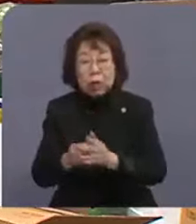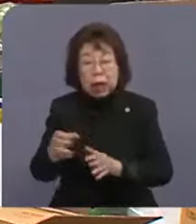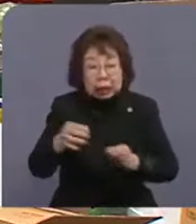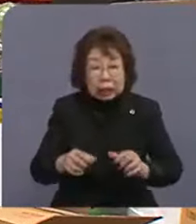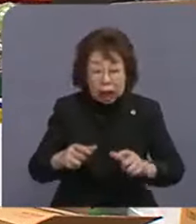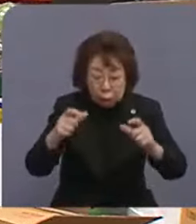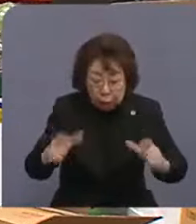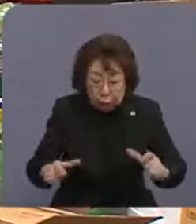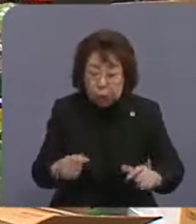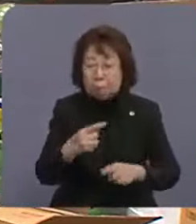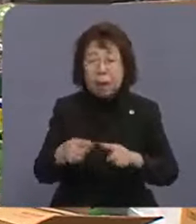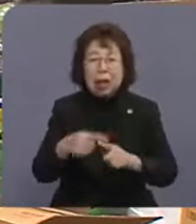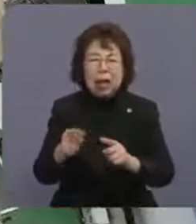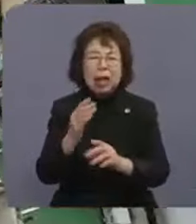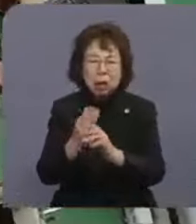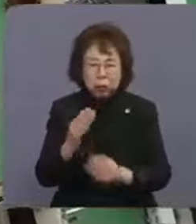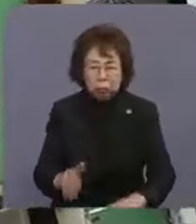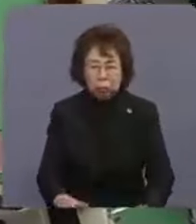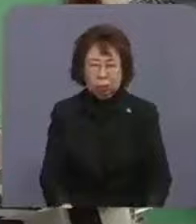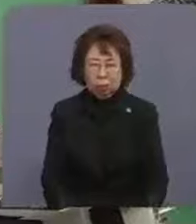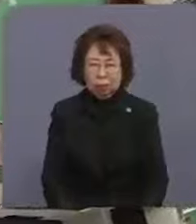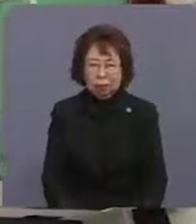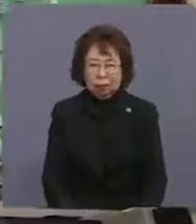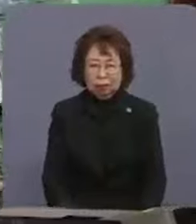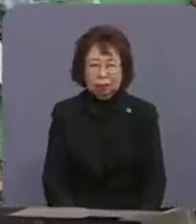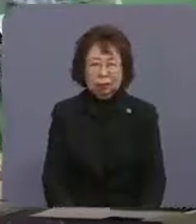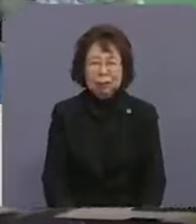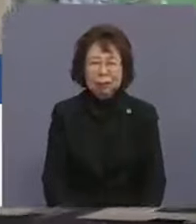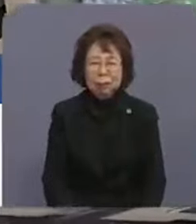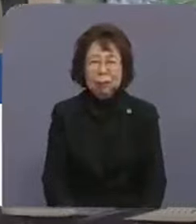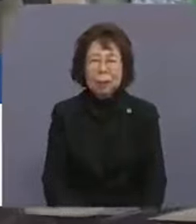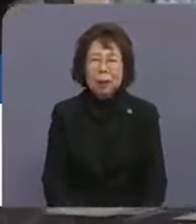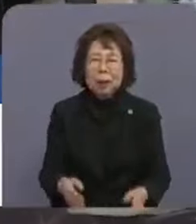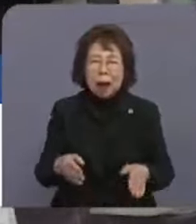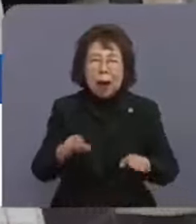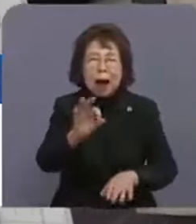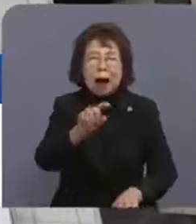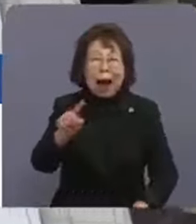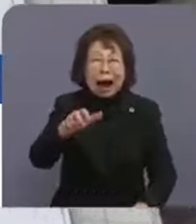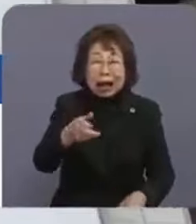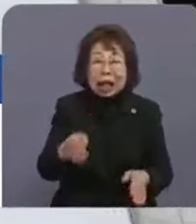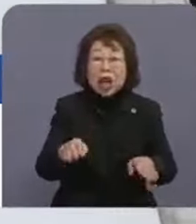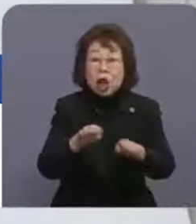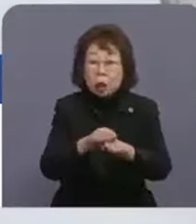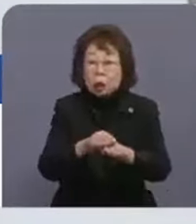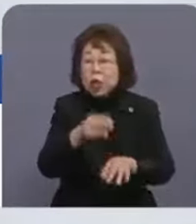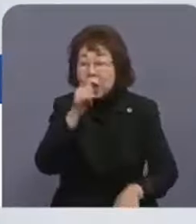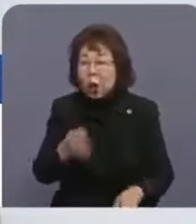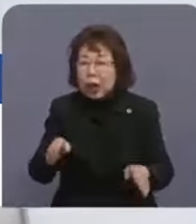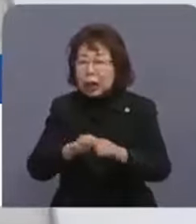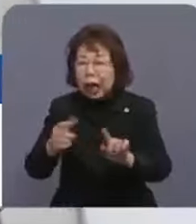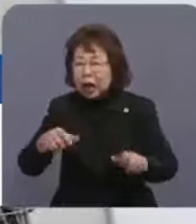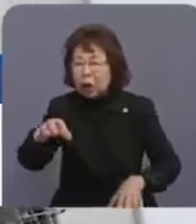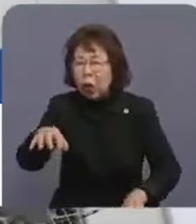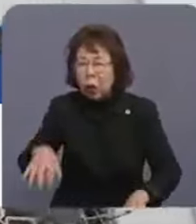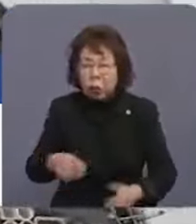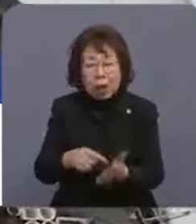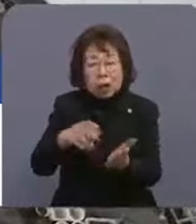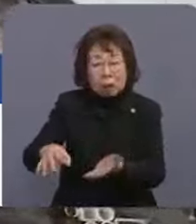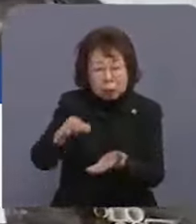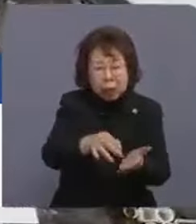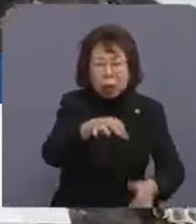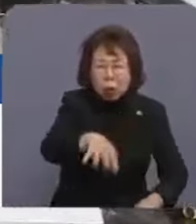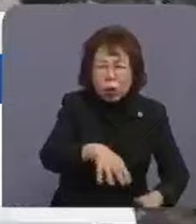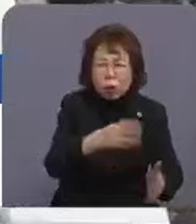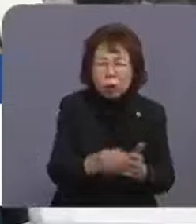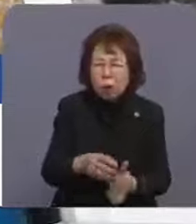범위를 판단하고 있습니다. 아케이트도 있고 아케이트도 마인드도 있고 세비 받는 데냐고 그렇다고 적어져 있는데요.